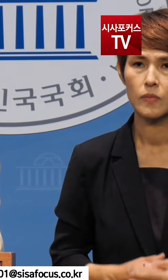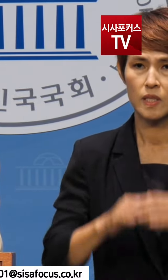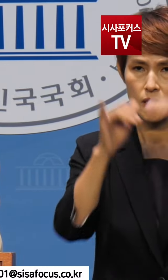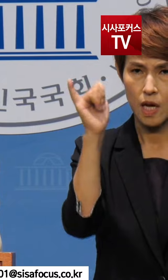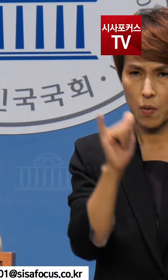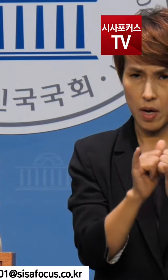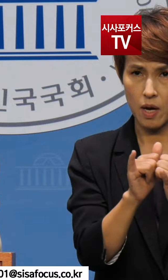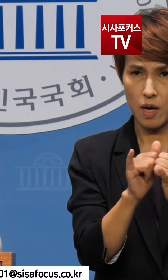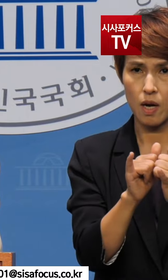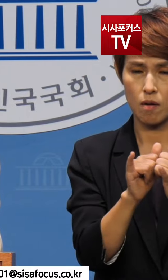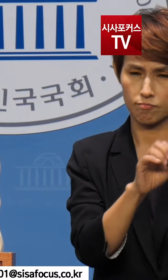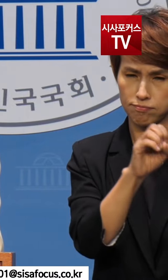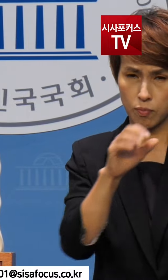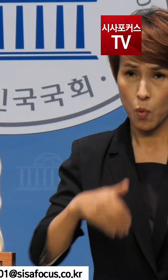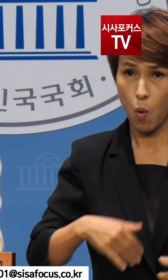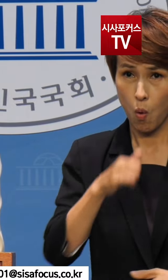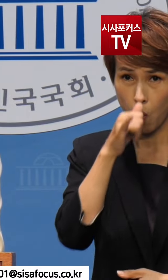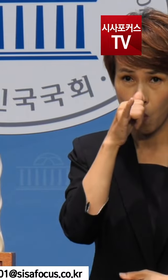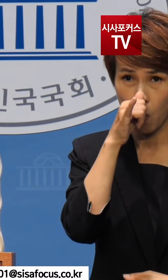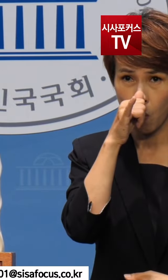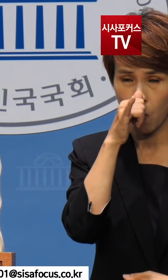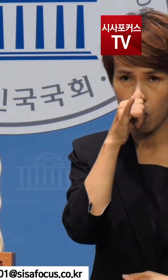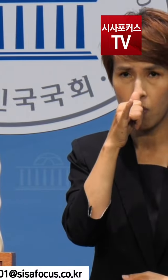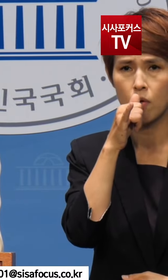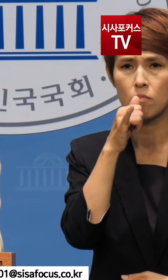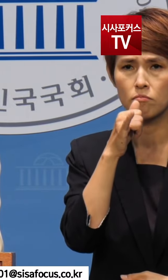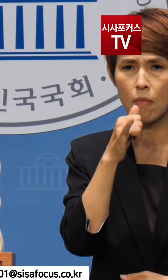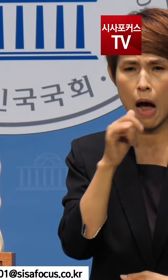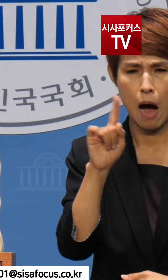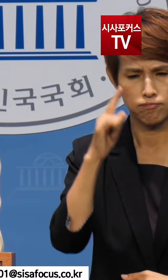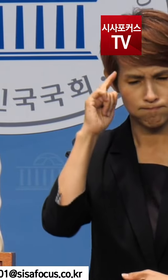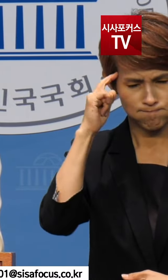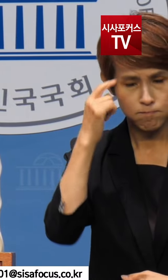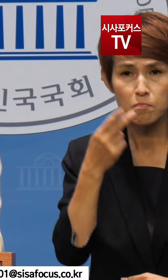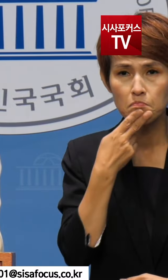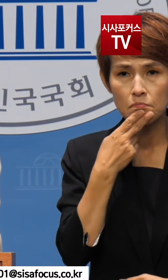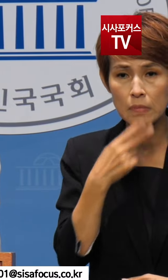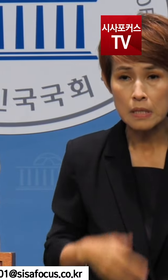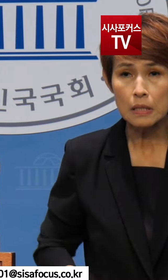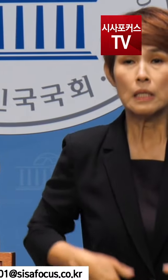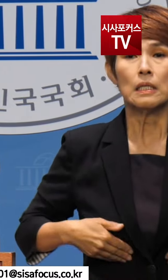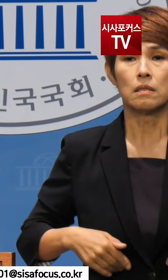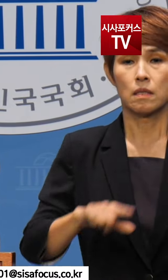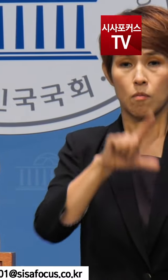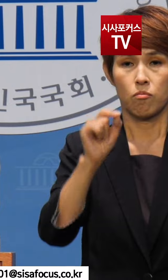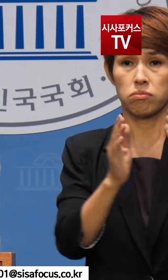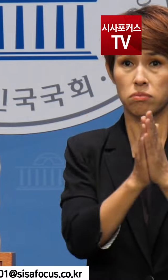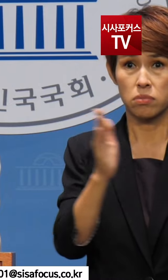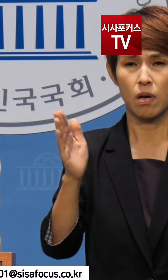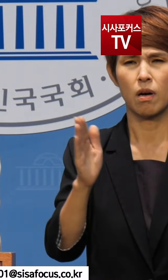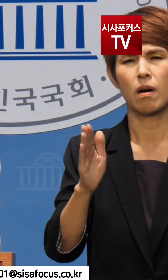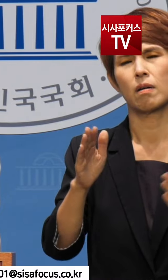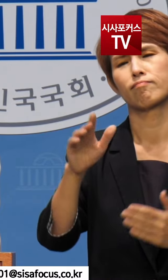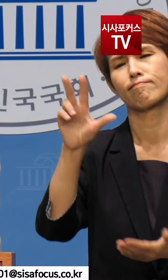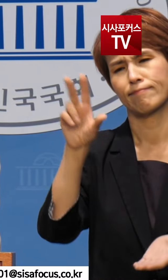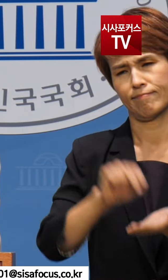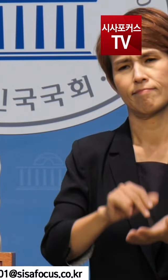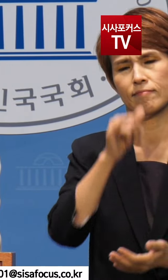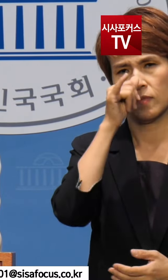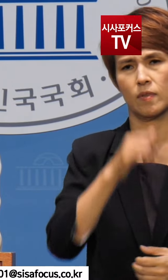사회적 담론의 지속성을 말하면서 그 형성과 수구의 가정 없이 당장 3월에 적용해야 한다는 것은 무슨 그